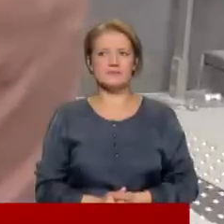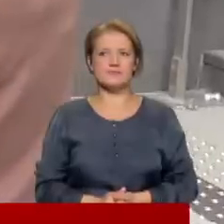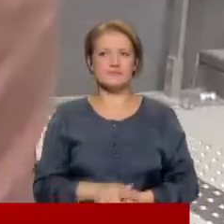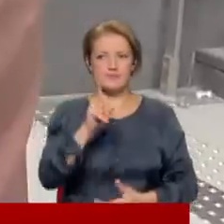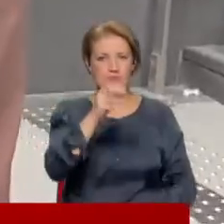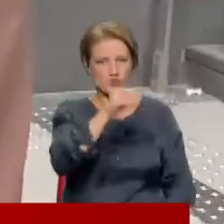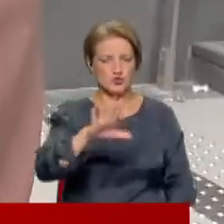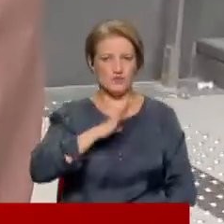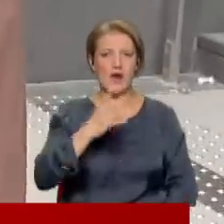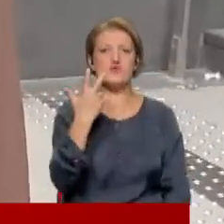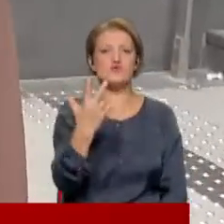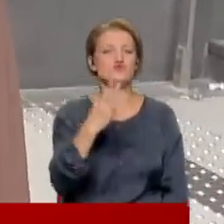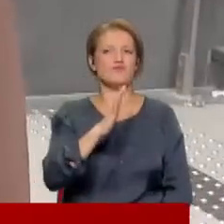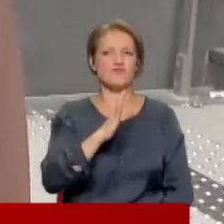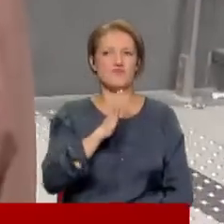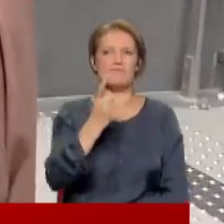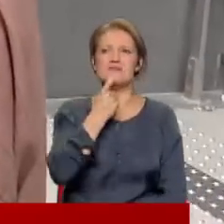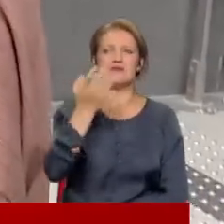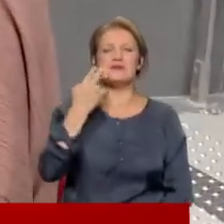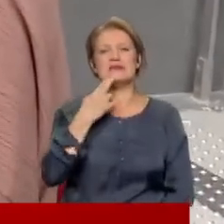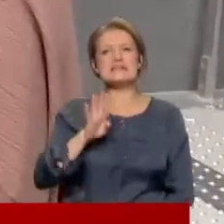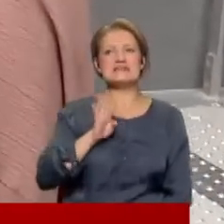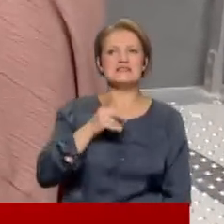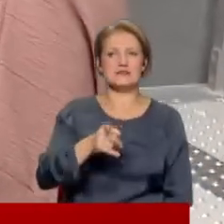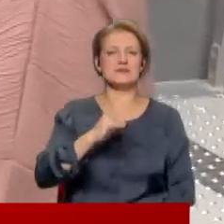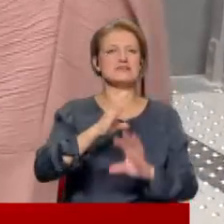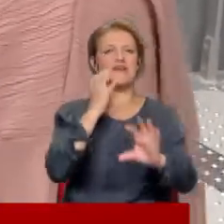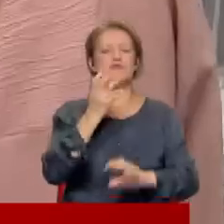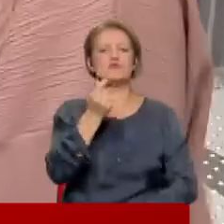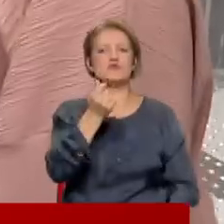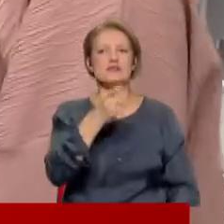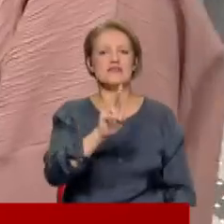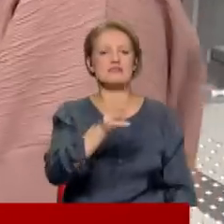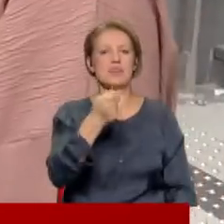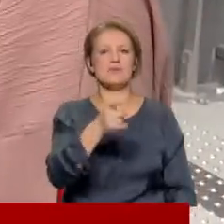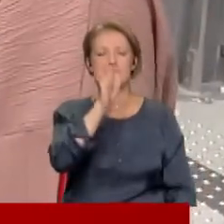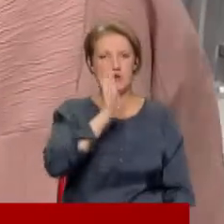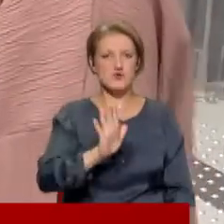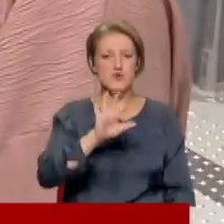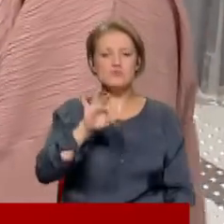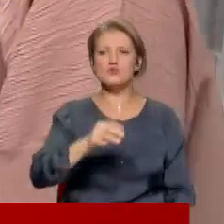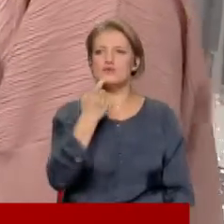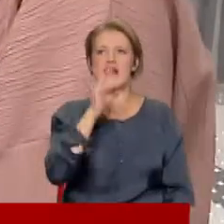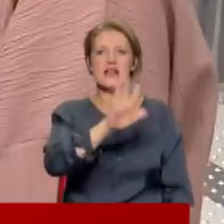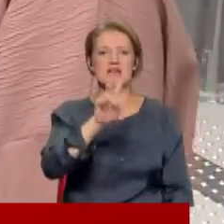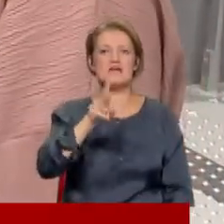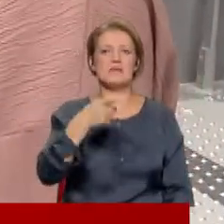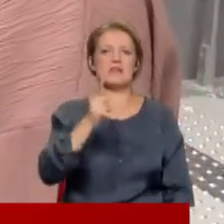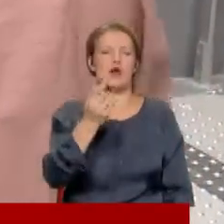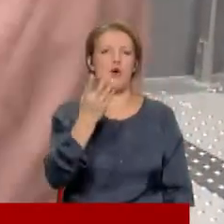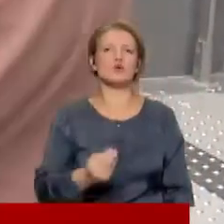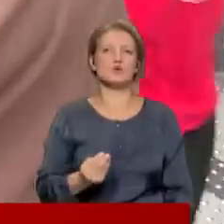İki çocuk var galiba. Üç var. Geçen seneki kızımın servis ücreti 26.500 lira. Bu sene 52.000 lira